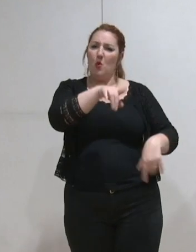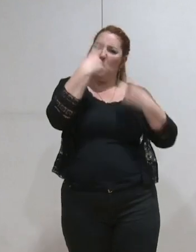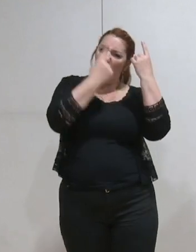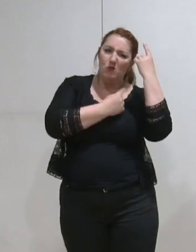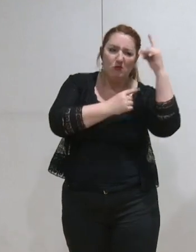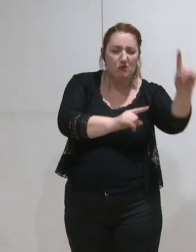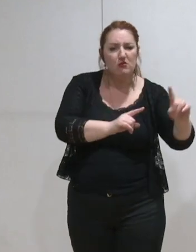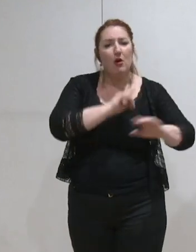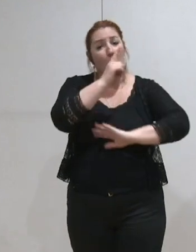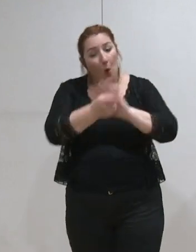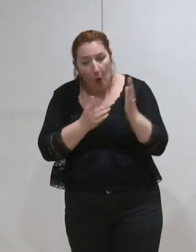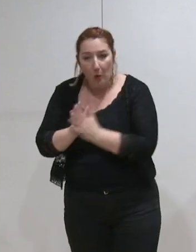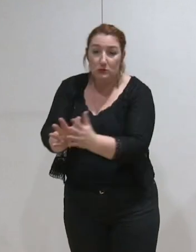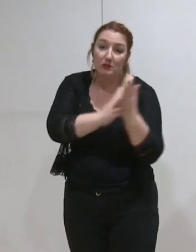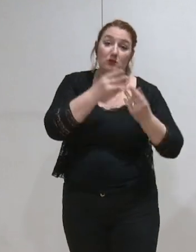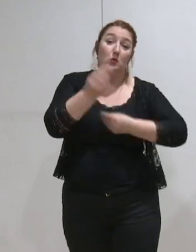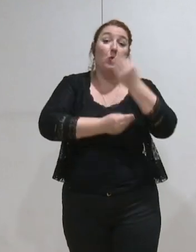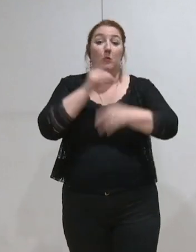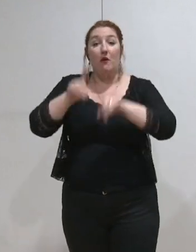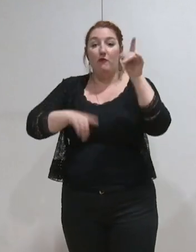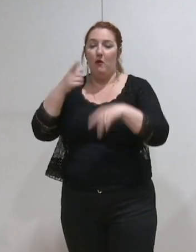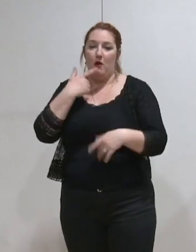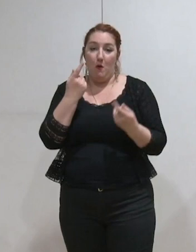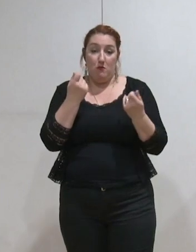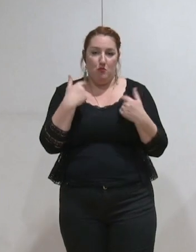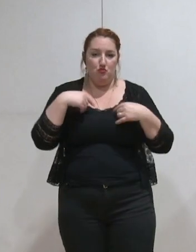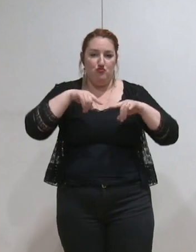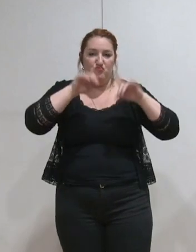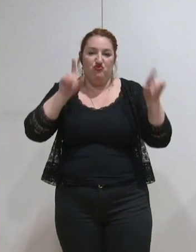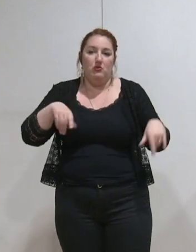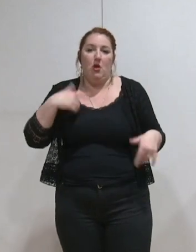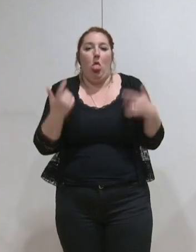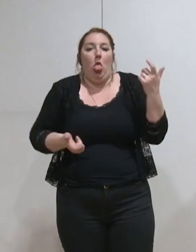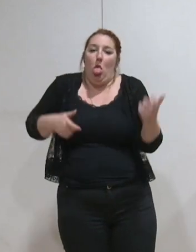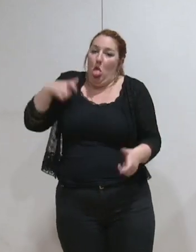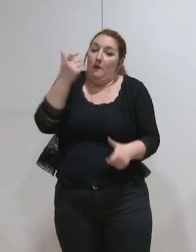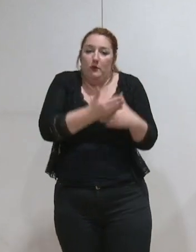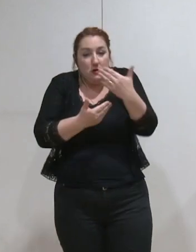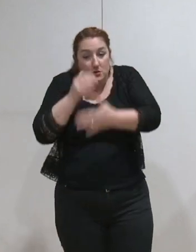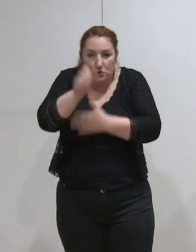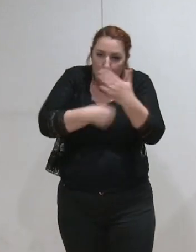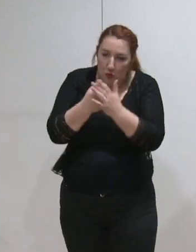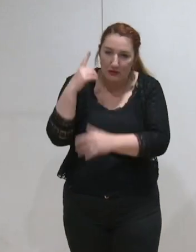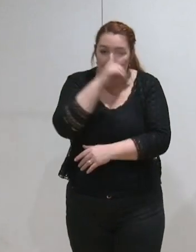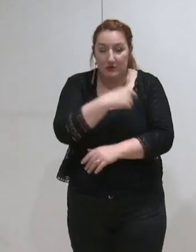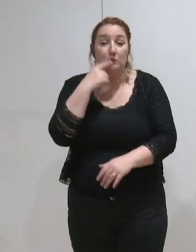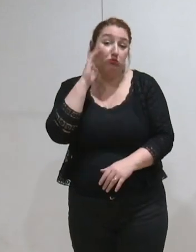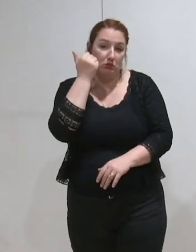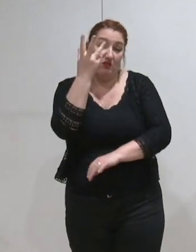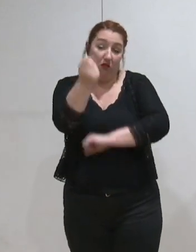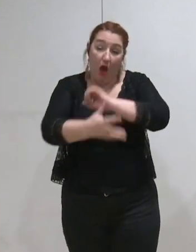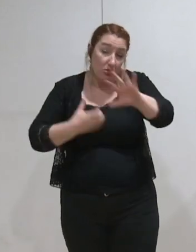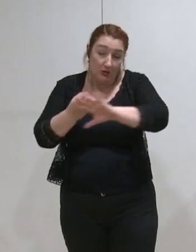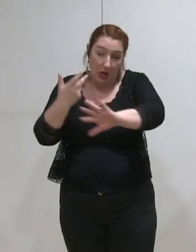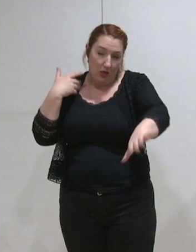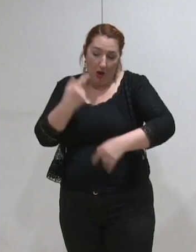concertation ou de difficultés pour les bailleurs à boucler financièrement le montage des opérations donc nous sommes dans une programmation